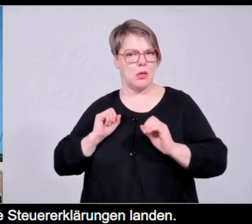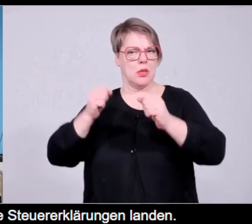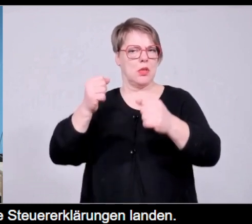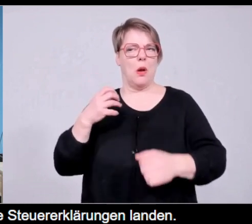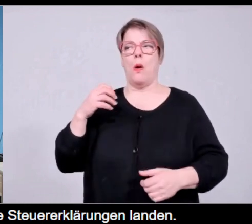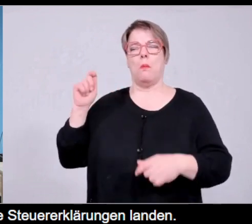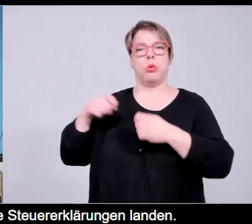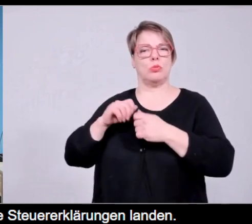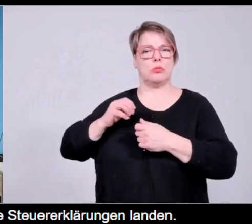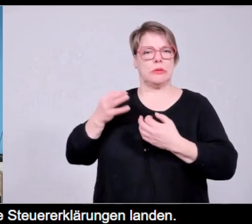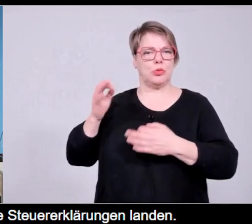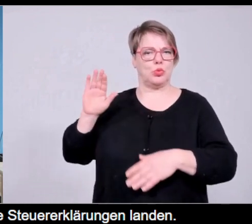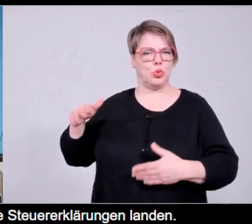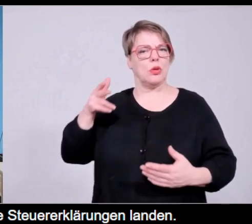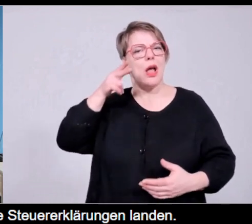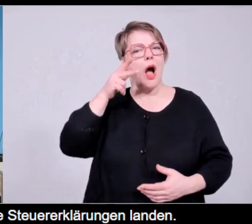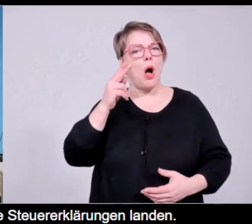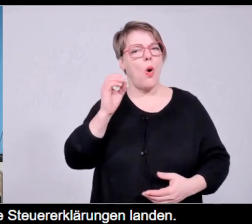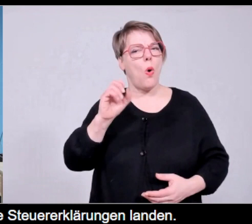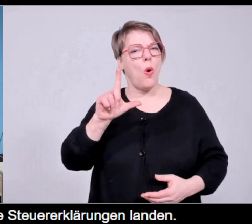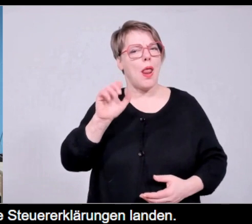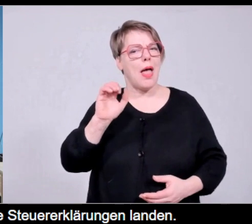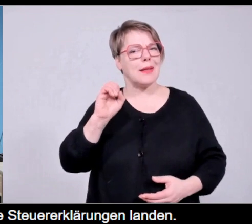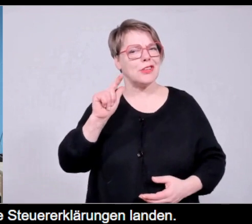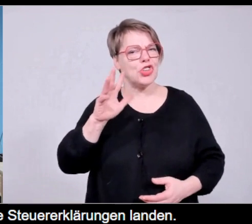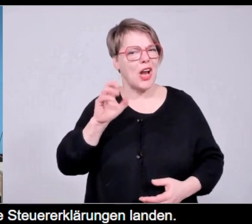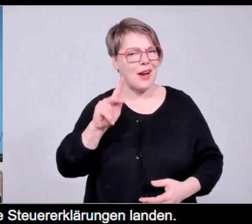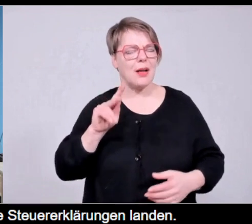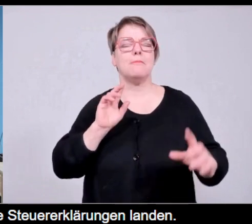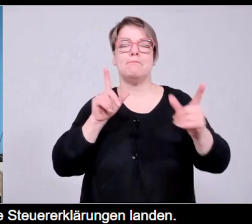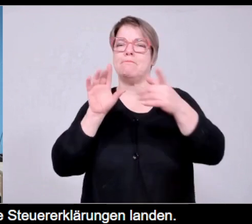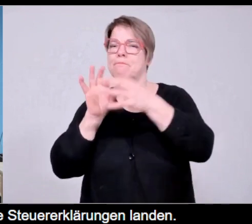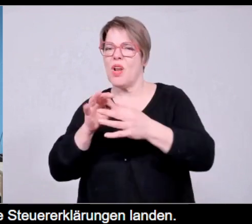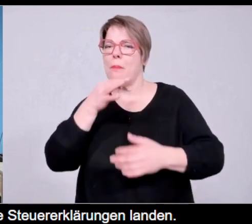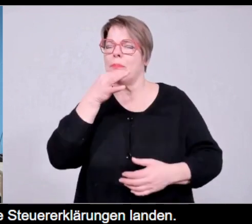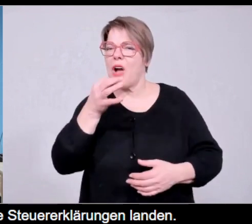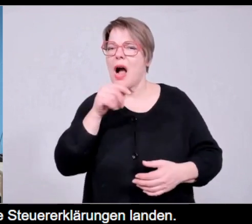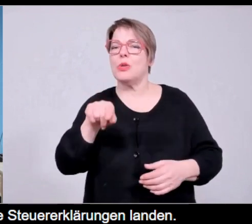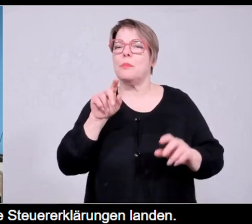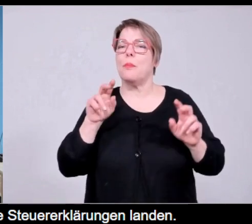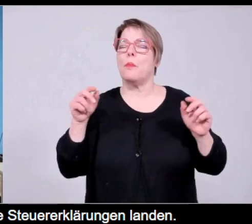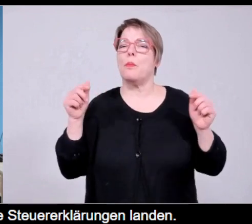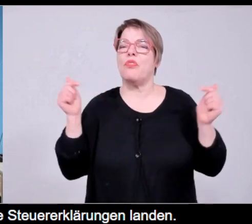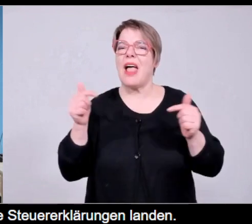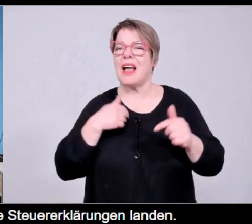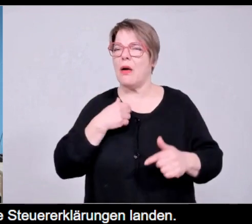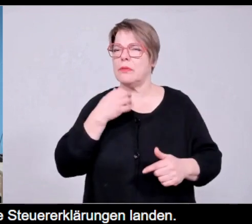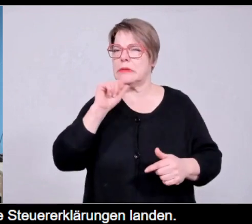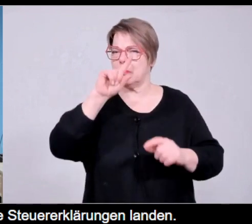das Gehalt? Und was sagen Sie zu der Thematik, dass mit diesen Springer-Pools ja gegebenenfalls auch wieder